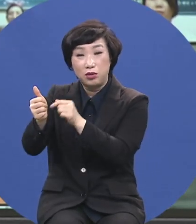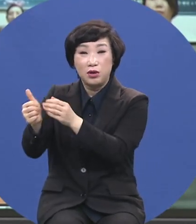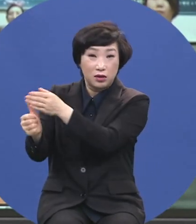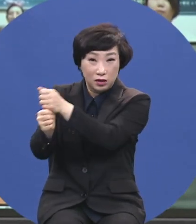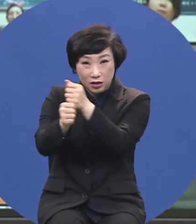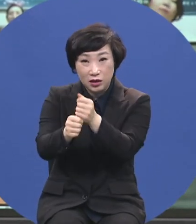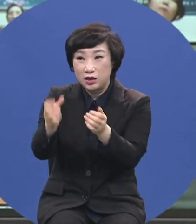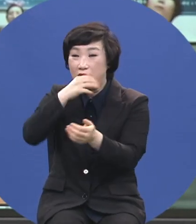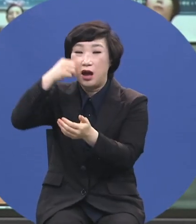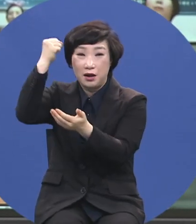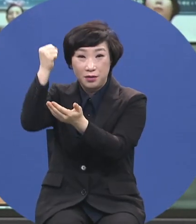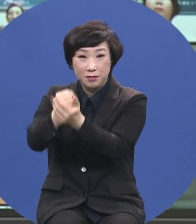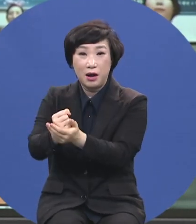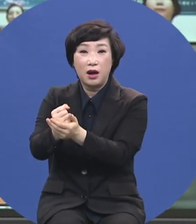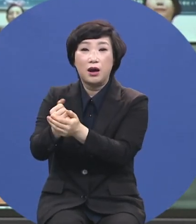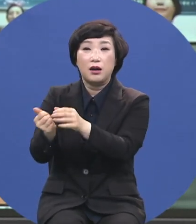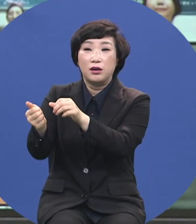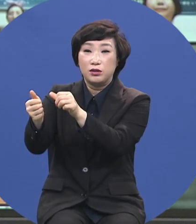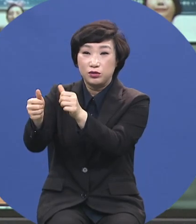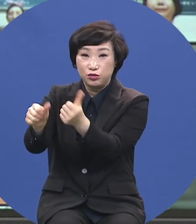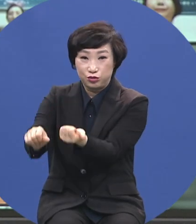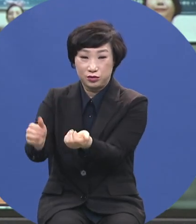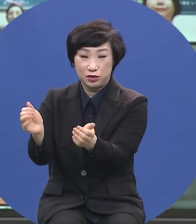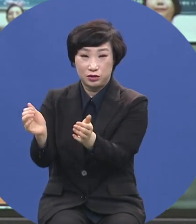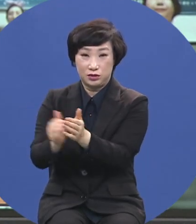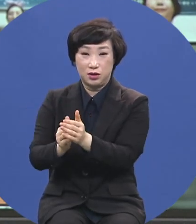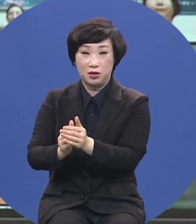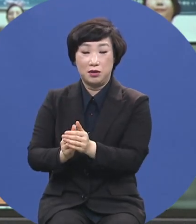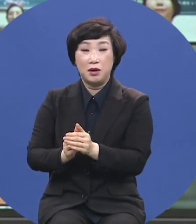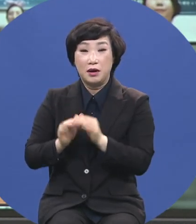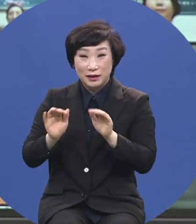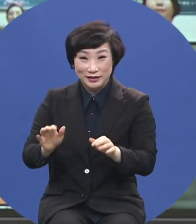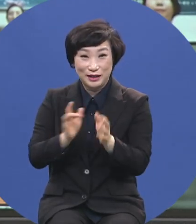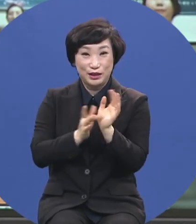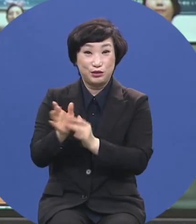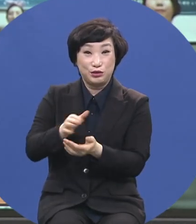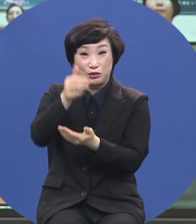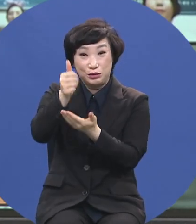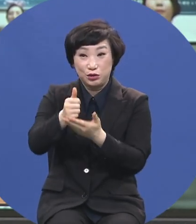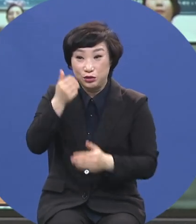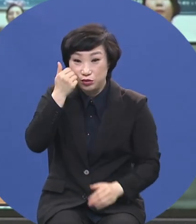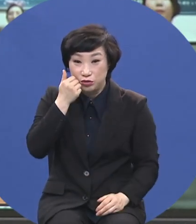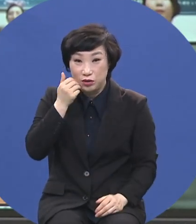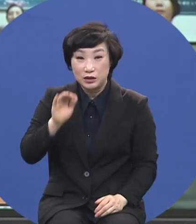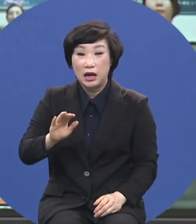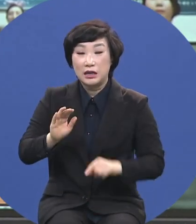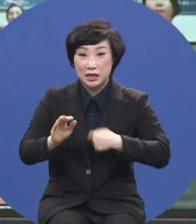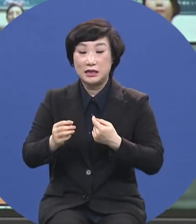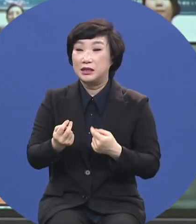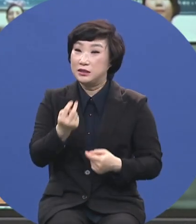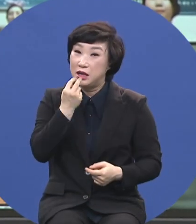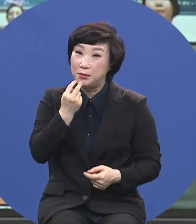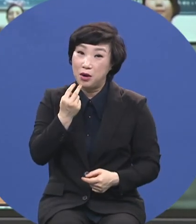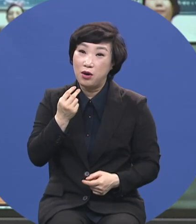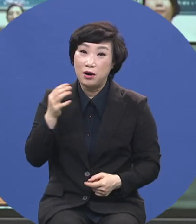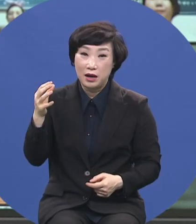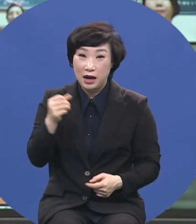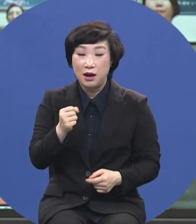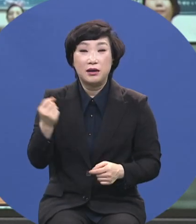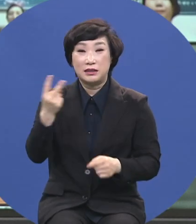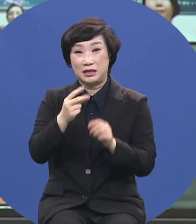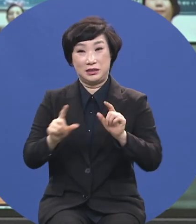그리스도를 십자가에 못 박아 죽였으나, 예수 그리스도는 자신의 생명으로